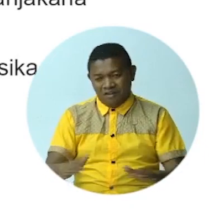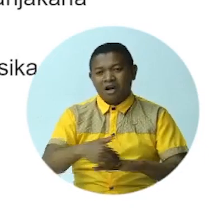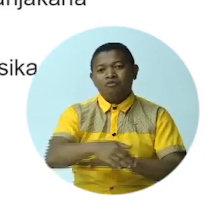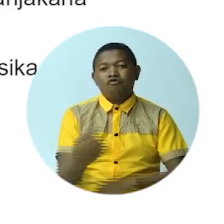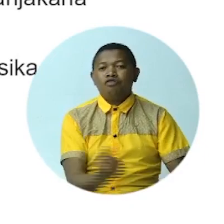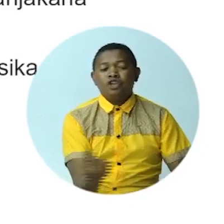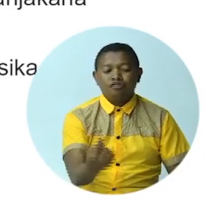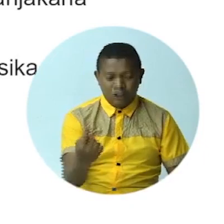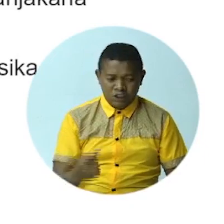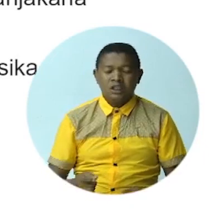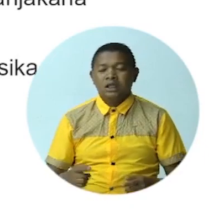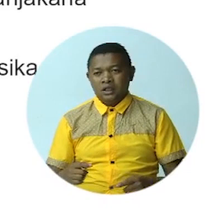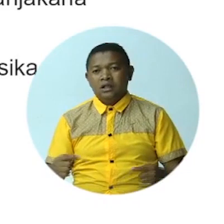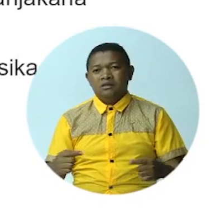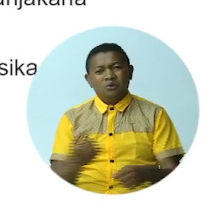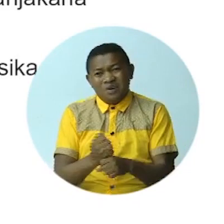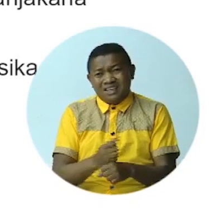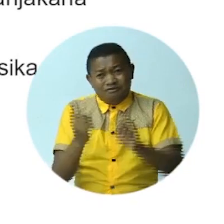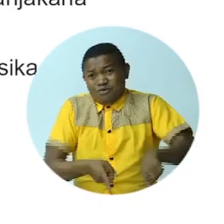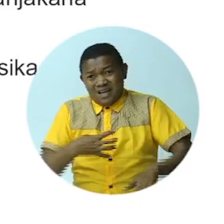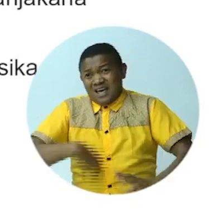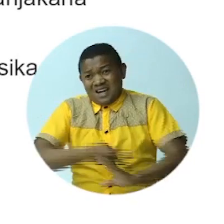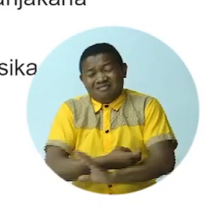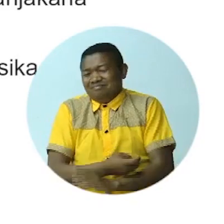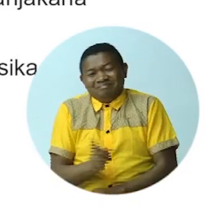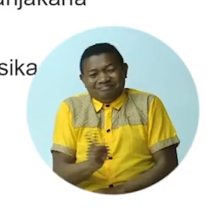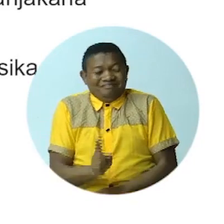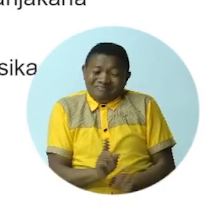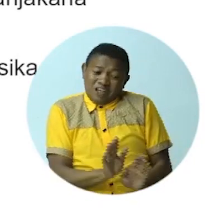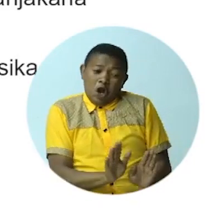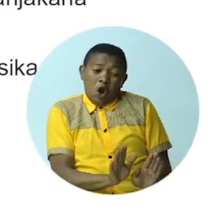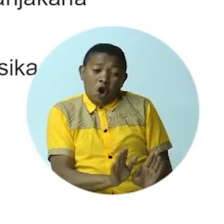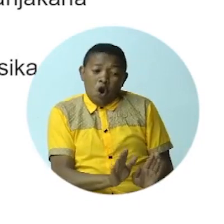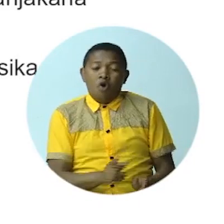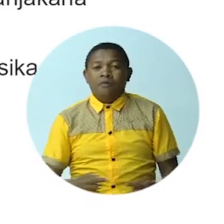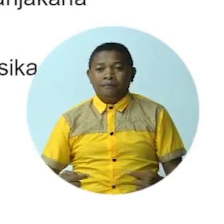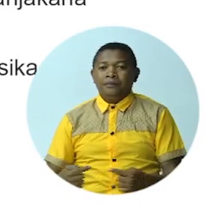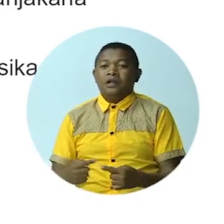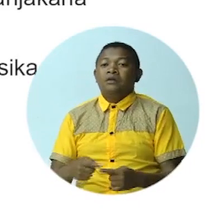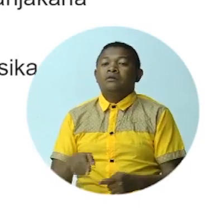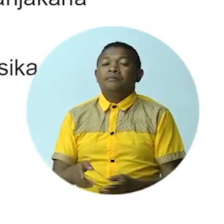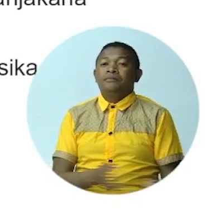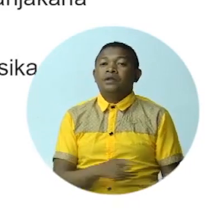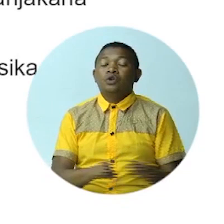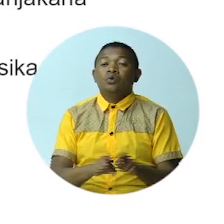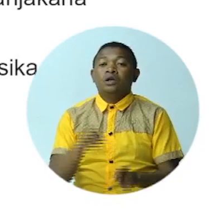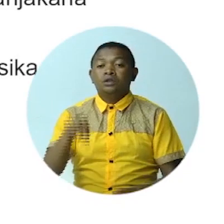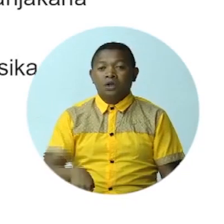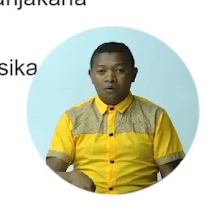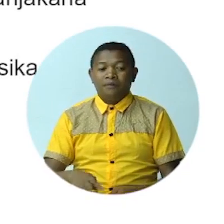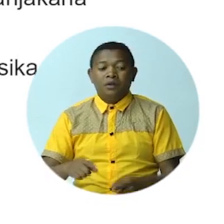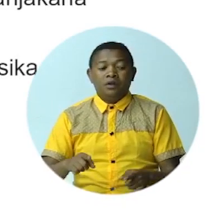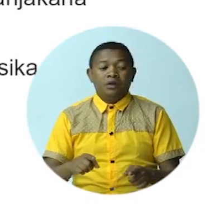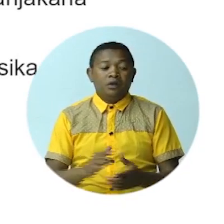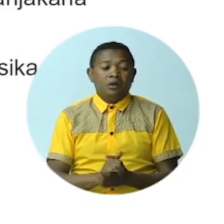misahana izany. Toraka izany ihany koa ny mbola tsia azo atao